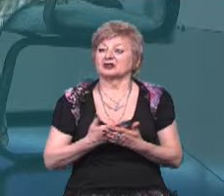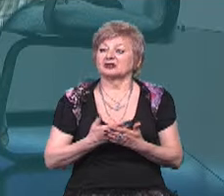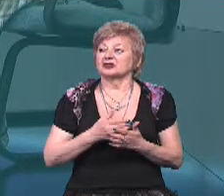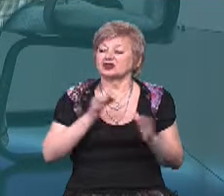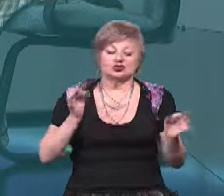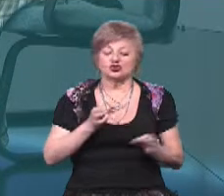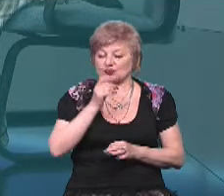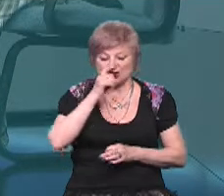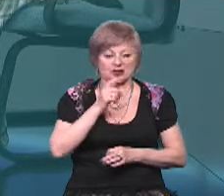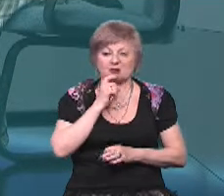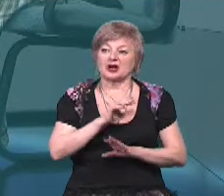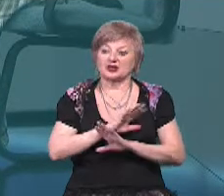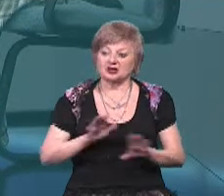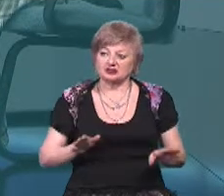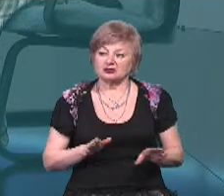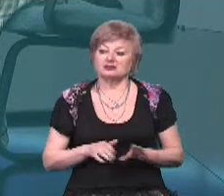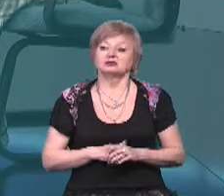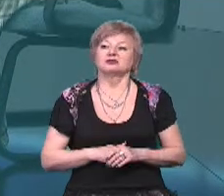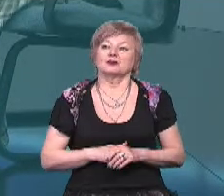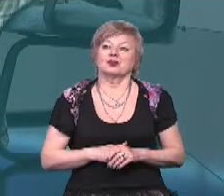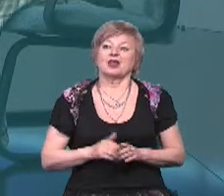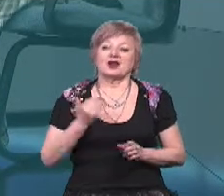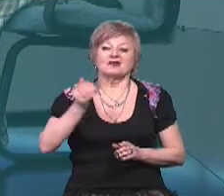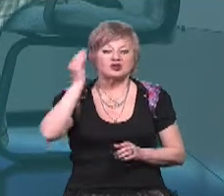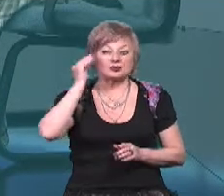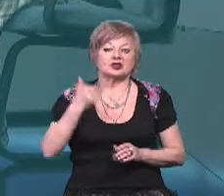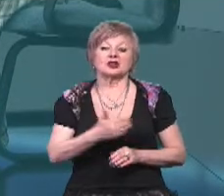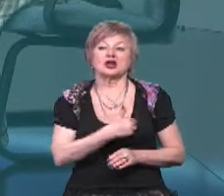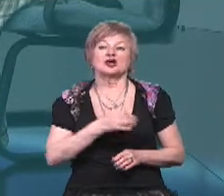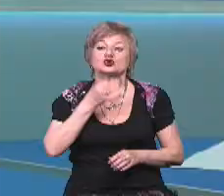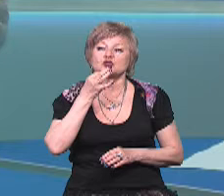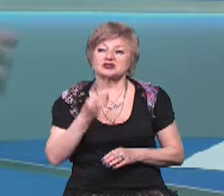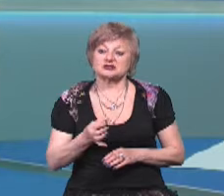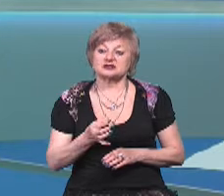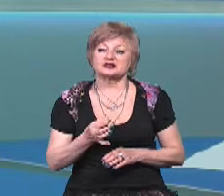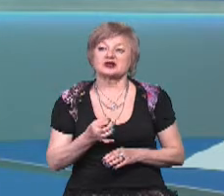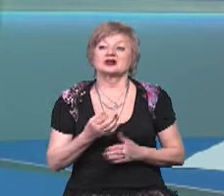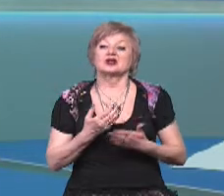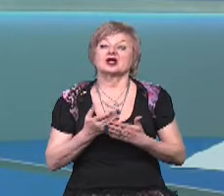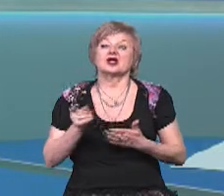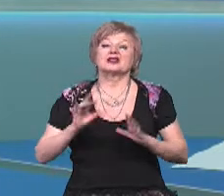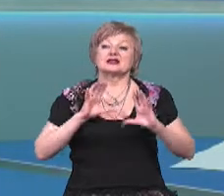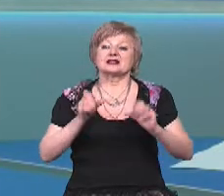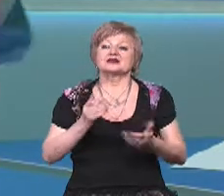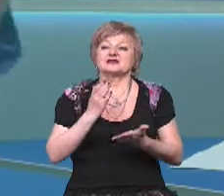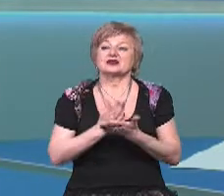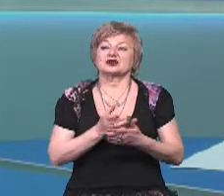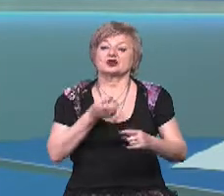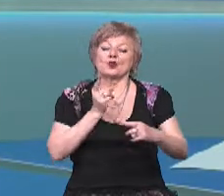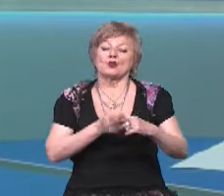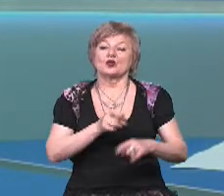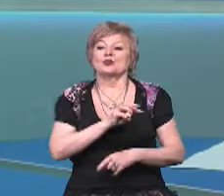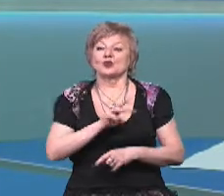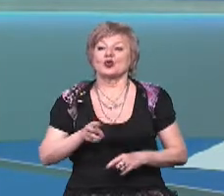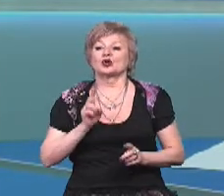повністю. Ну, таке. Пані Таміла, ваша думка? А я хочу додати, що на світі існує 7 мільйонів таких людей,